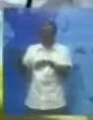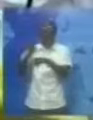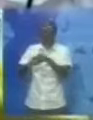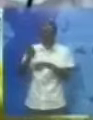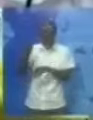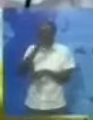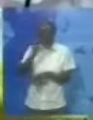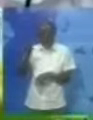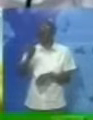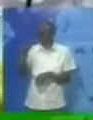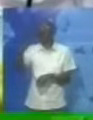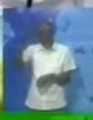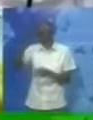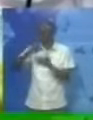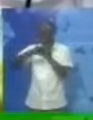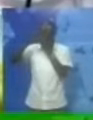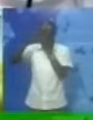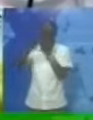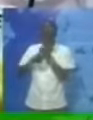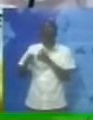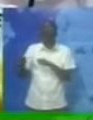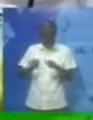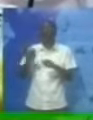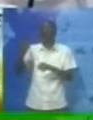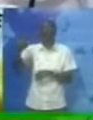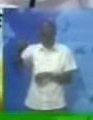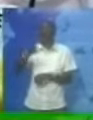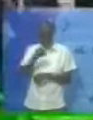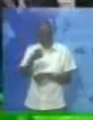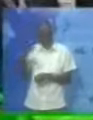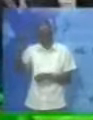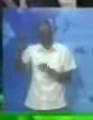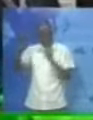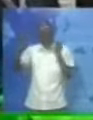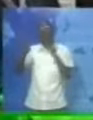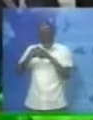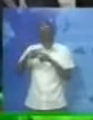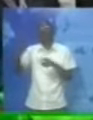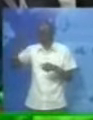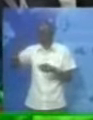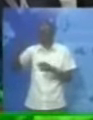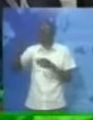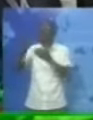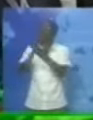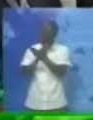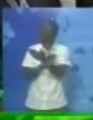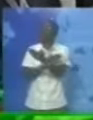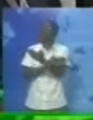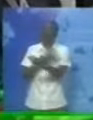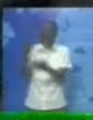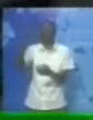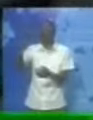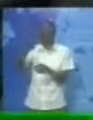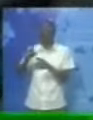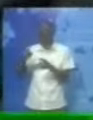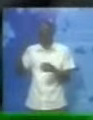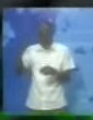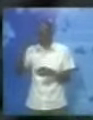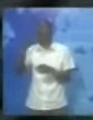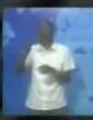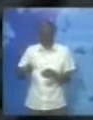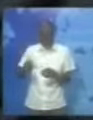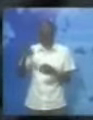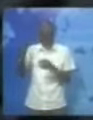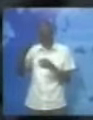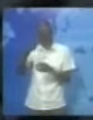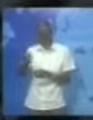niveau. Au-delà de ce programme d'activité, ce CACEM se tient dans un contexte d'harmonisation des différents référentiels en vigueur en